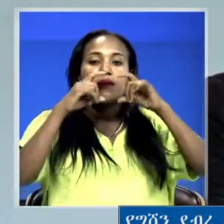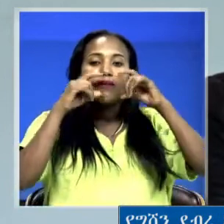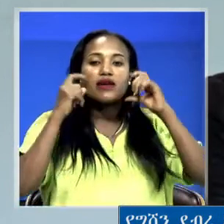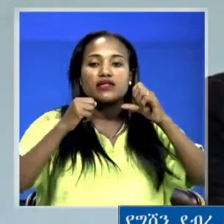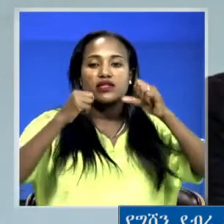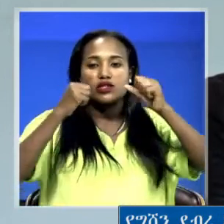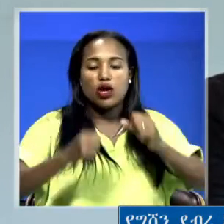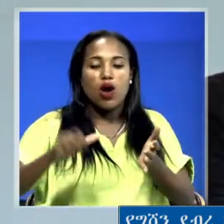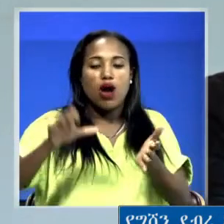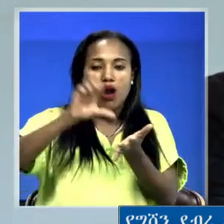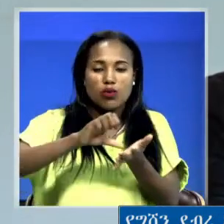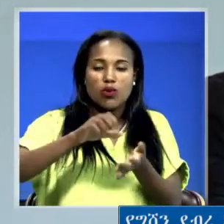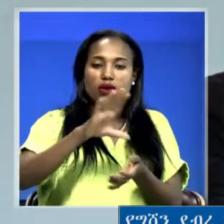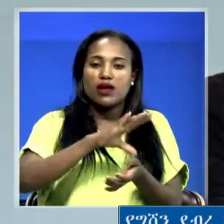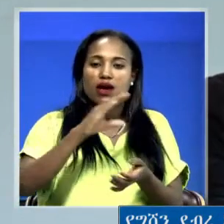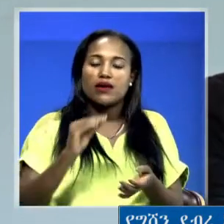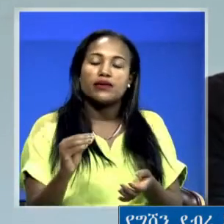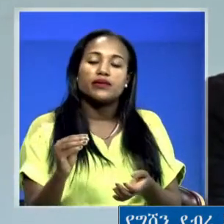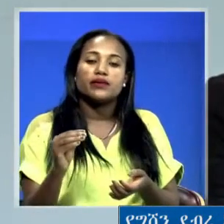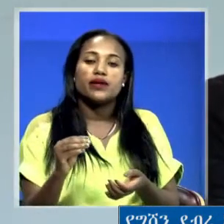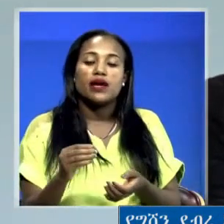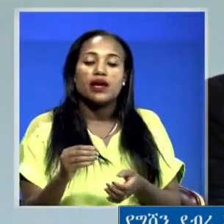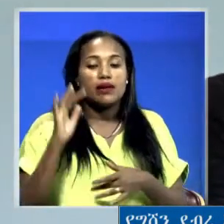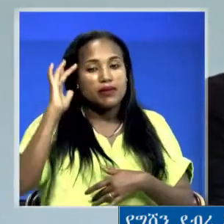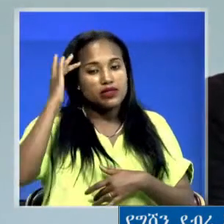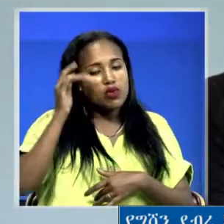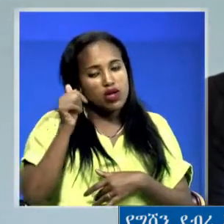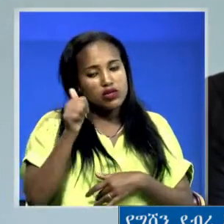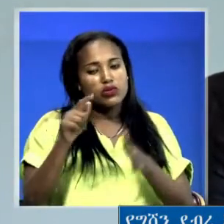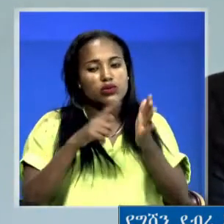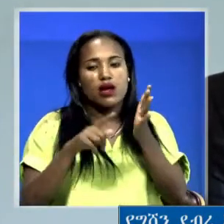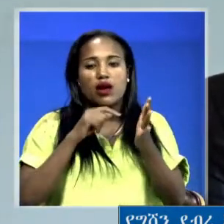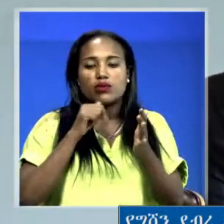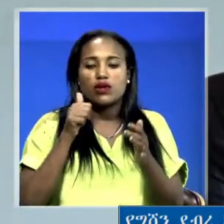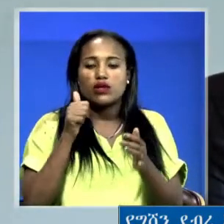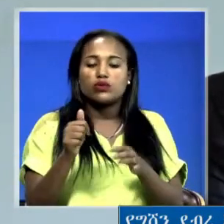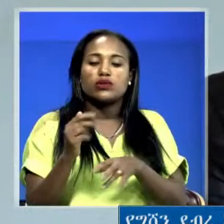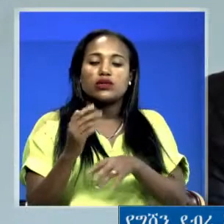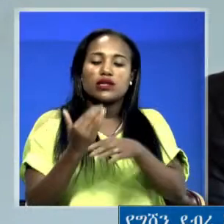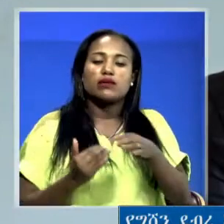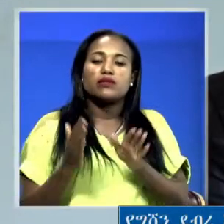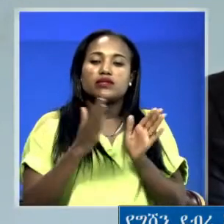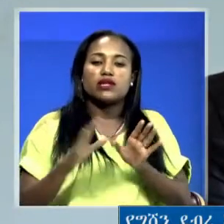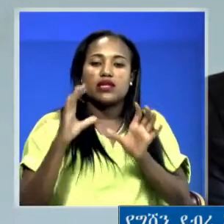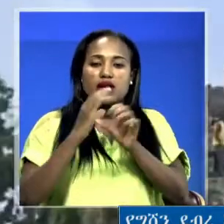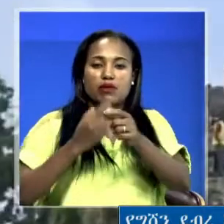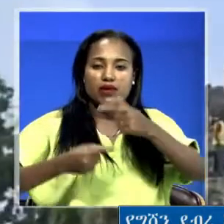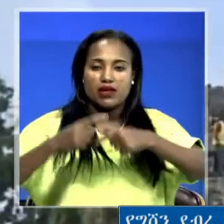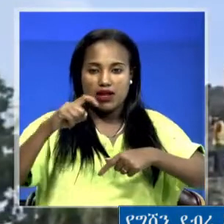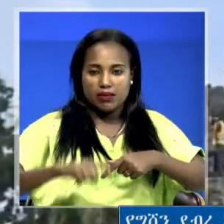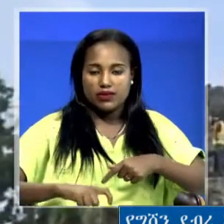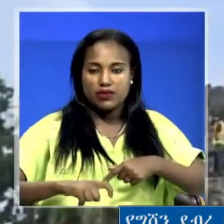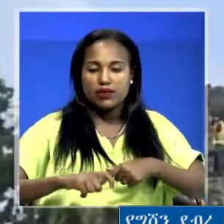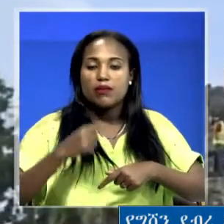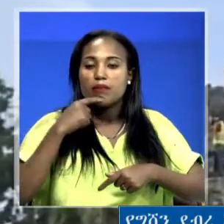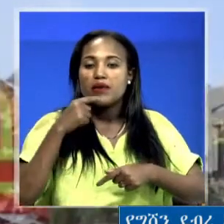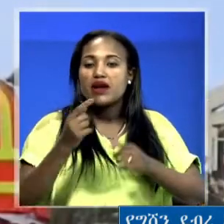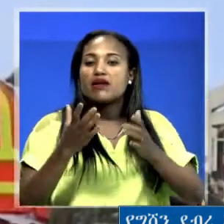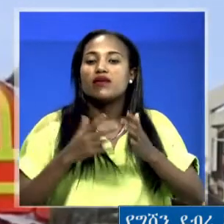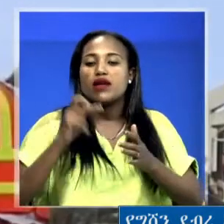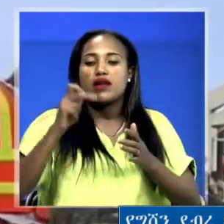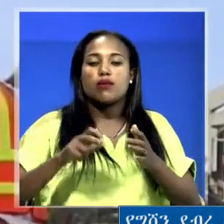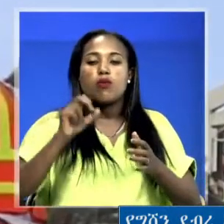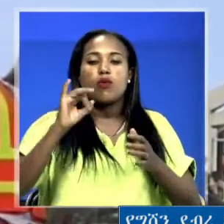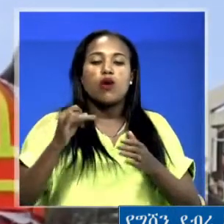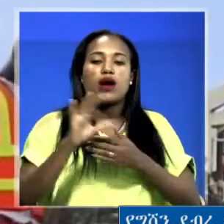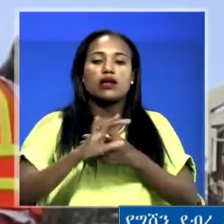ከቻሉ ሳኒታይዘር እና ለበሽታው ራሳቸውን እንዳያጋልጡ የራሳቸውን ቅድመ ዝግጅት አጠናቀው መምጣት እንዳለባቸው መናገር እንፈልጋለን። የደቡብ ወሎ